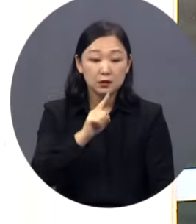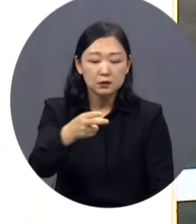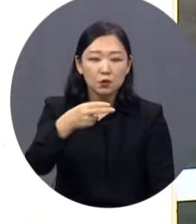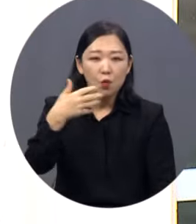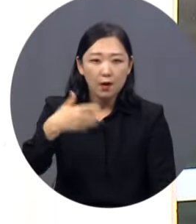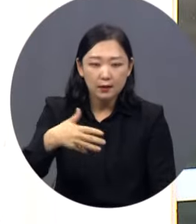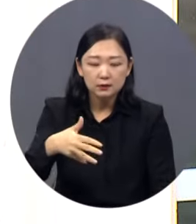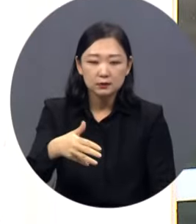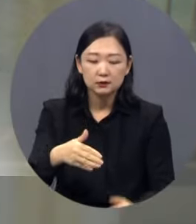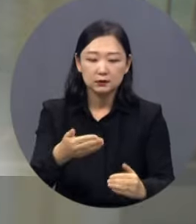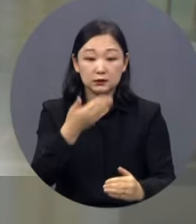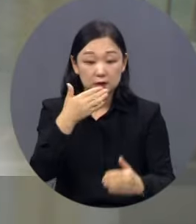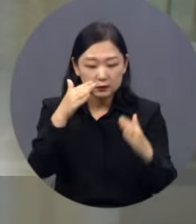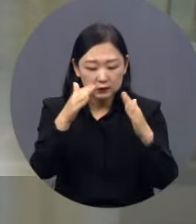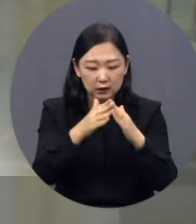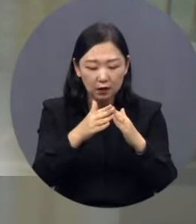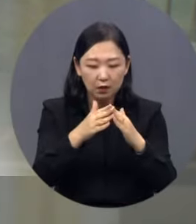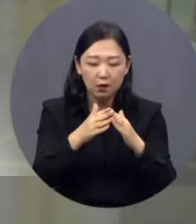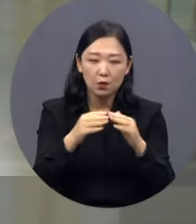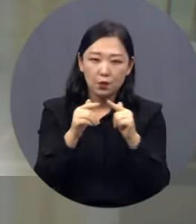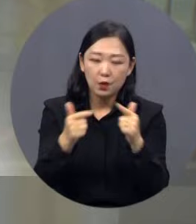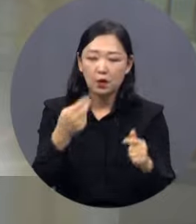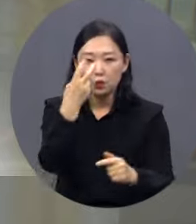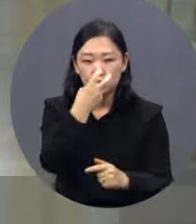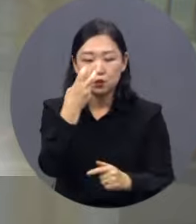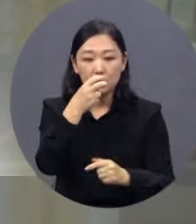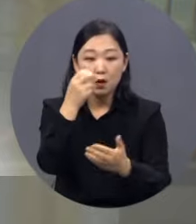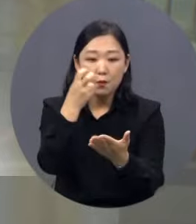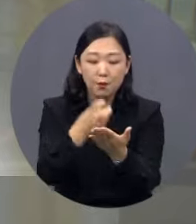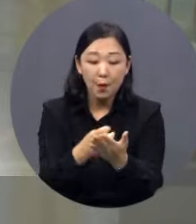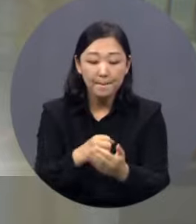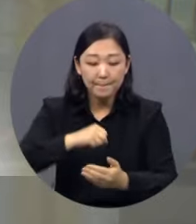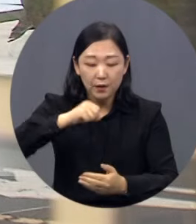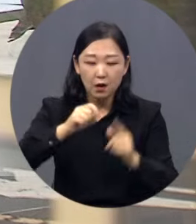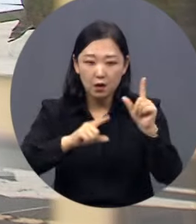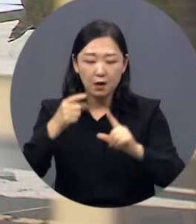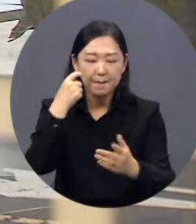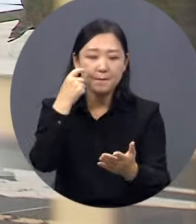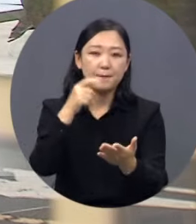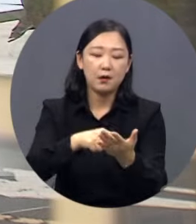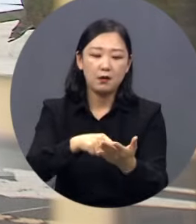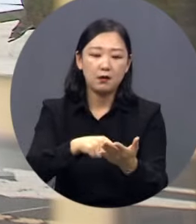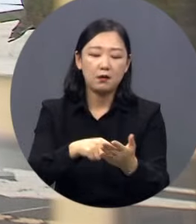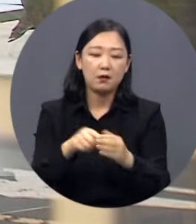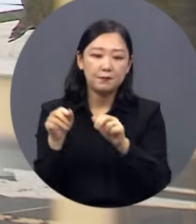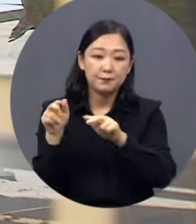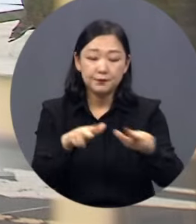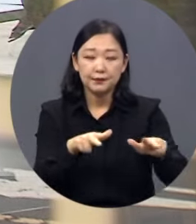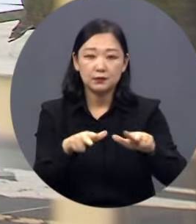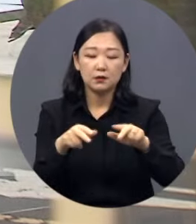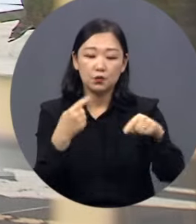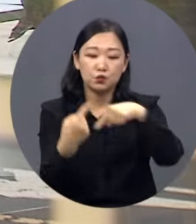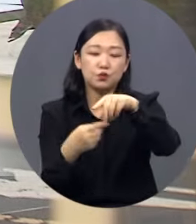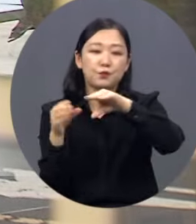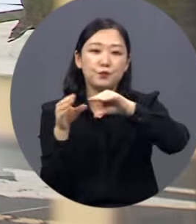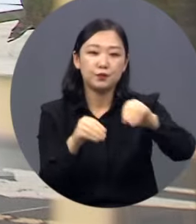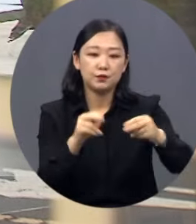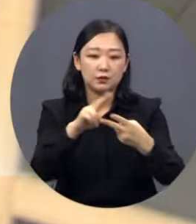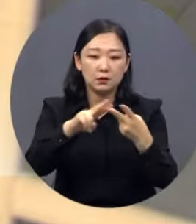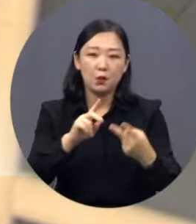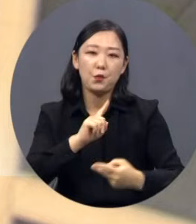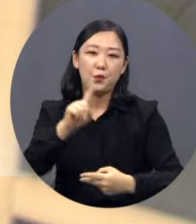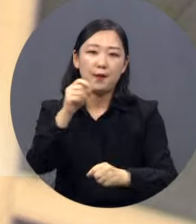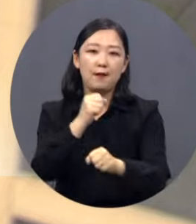식품위생법 위반 여부를 점검해 법률 위반 사항이 확인되면 즉시 영업 중단 조치를 내리고 형사 고발하겠다고